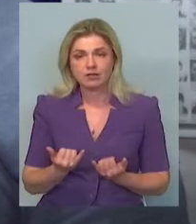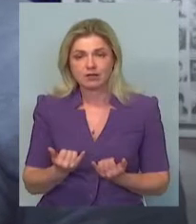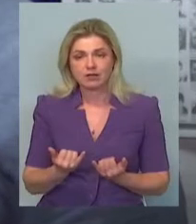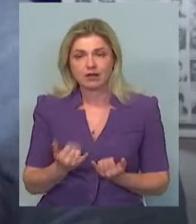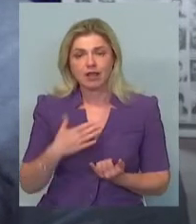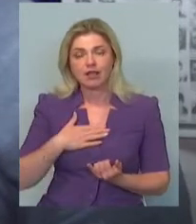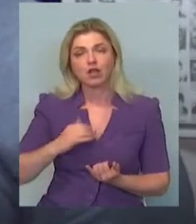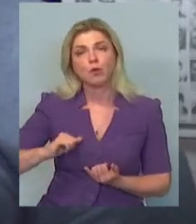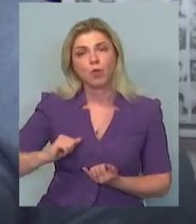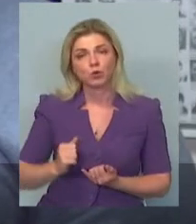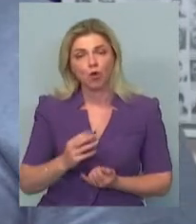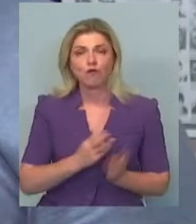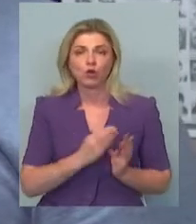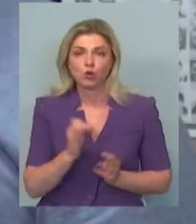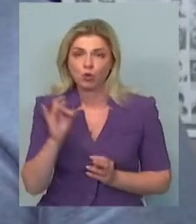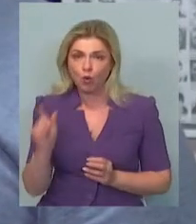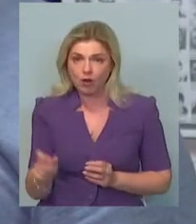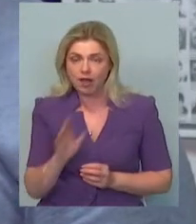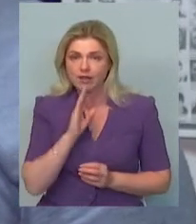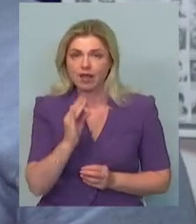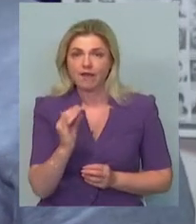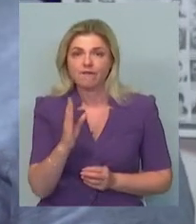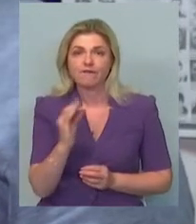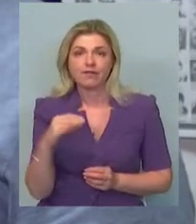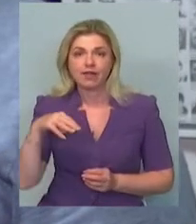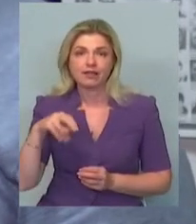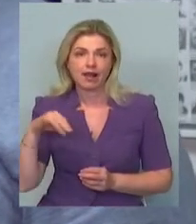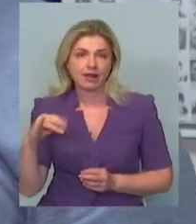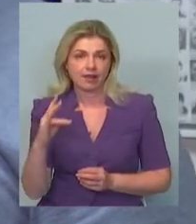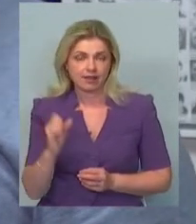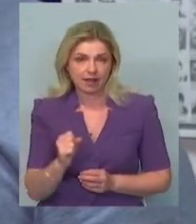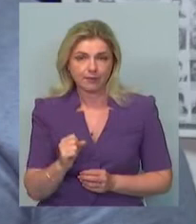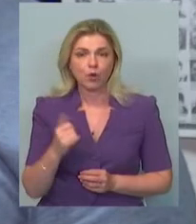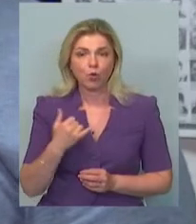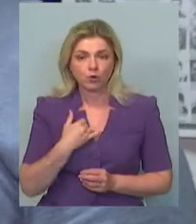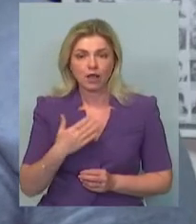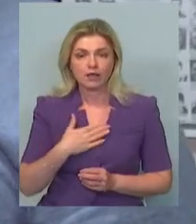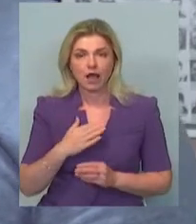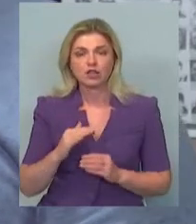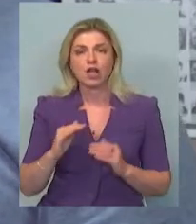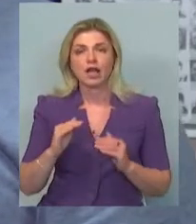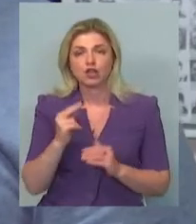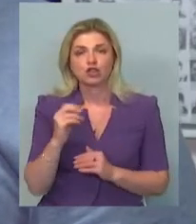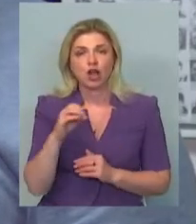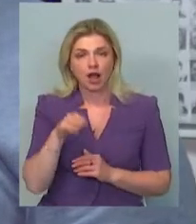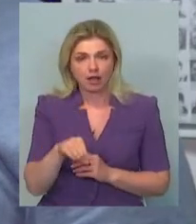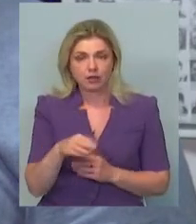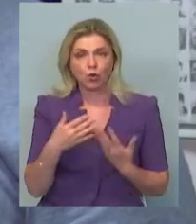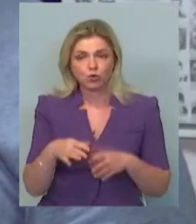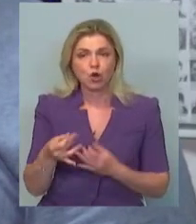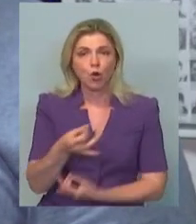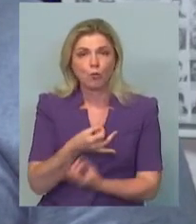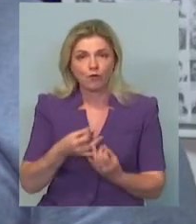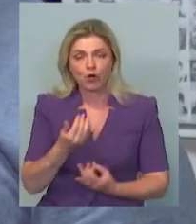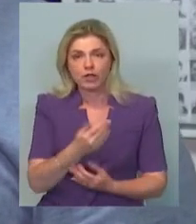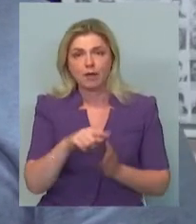подруги, у нашого волонтера Віталіни Яновської. І у нас в закритому в нашому чаті довго вже обговорювалося її